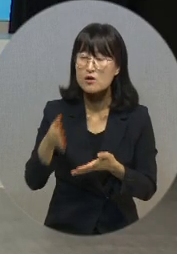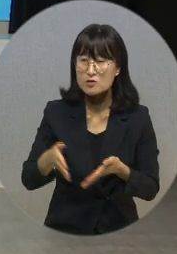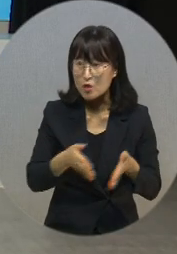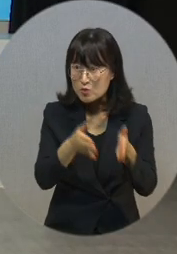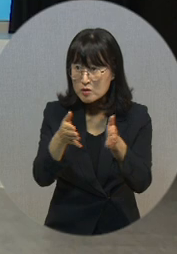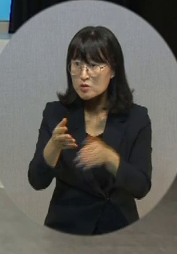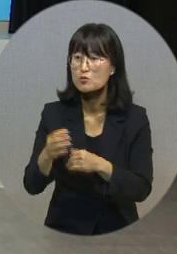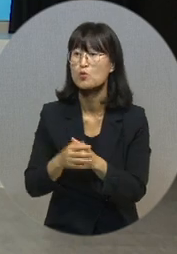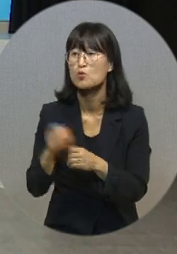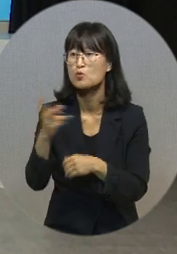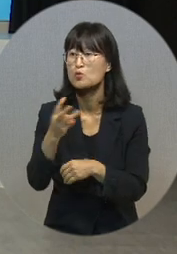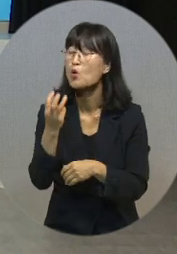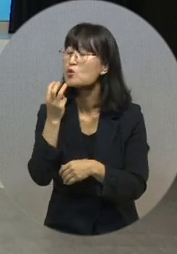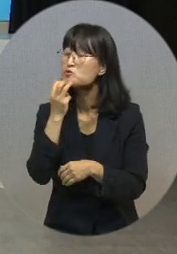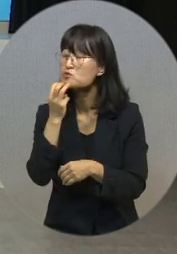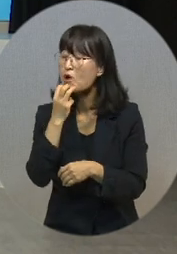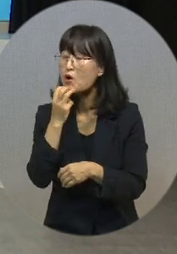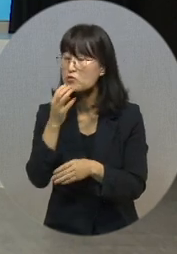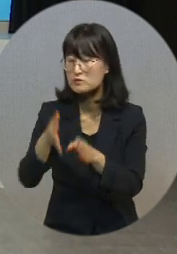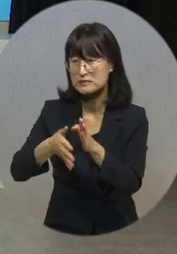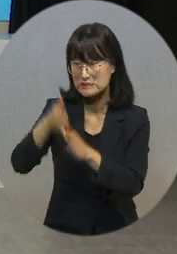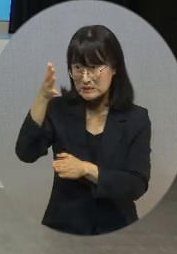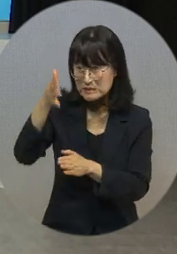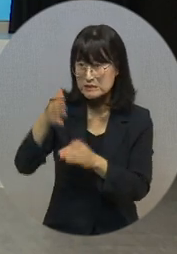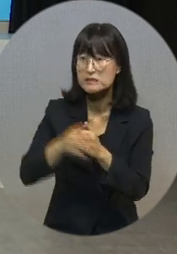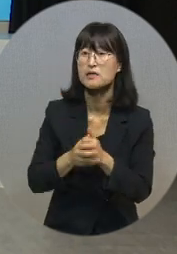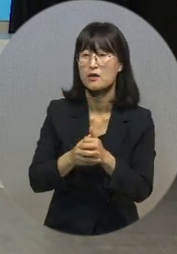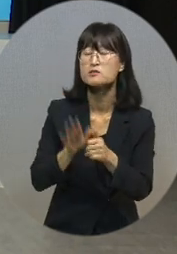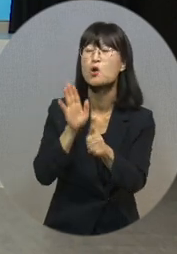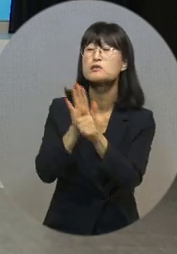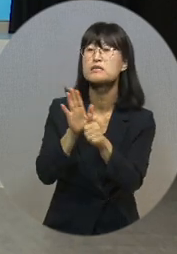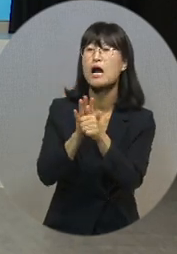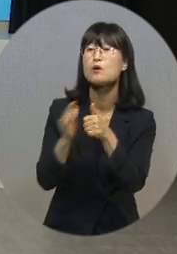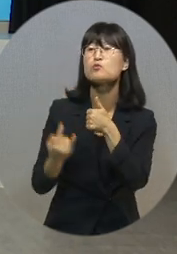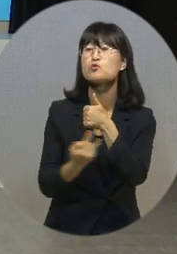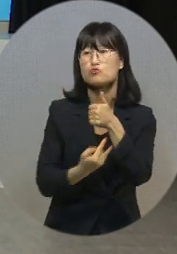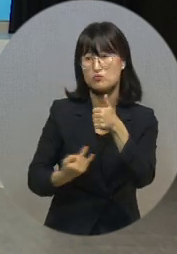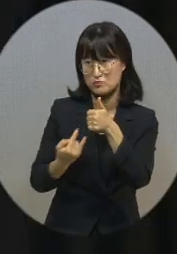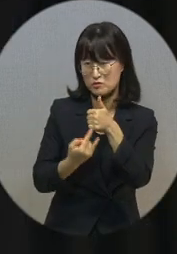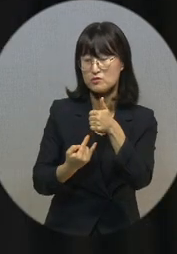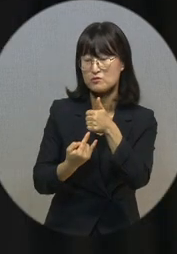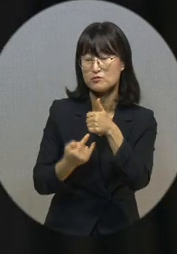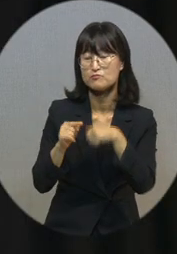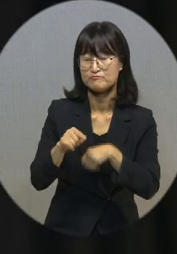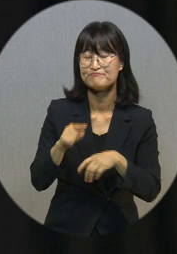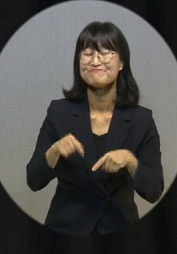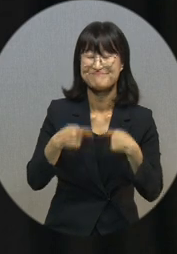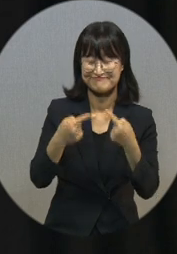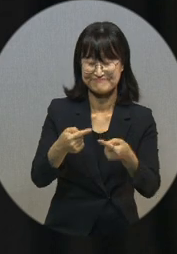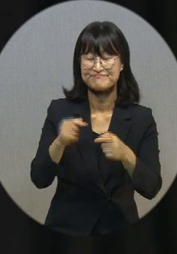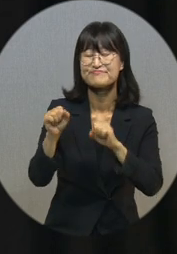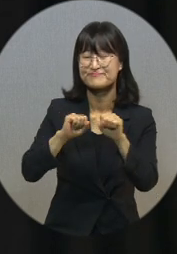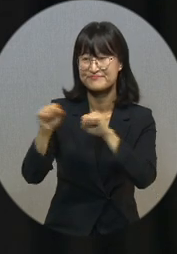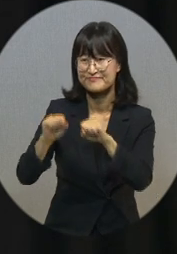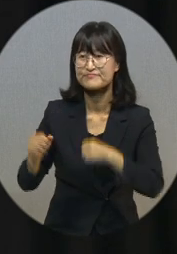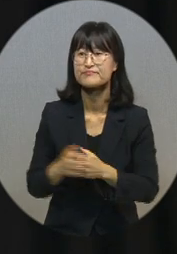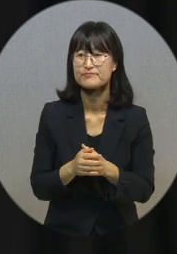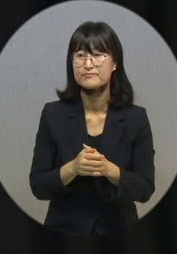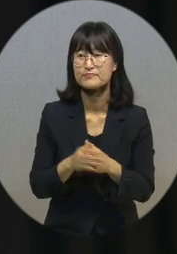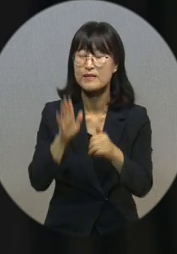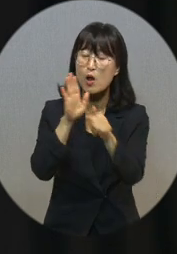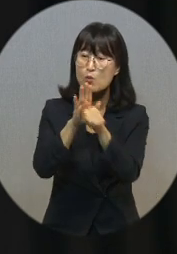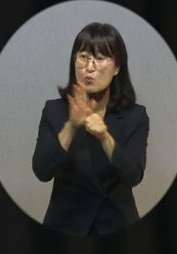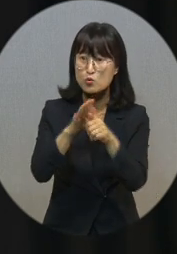서울시의 보조기기센터에서 이제 자문 운영위원을 하기도 했는데요. 네. 사실 보조기기는 삶의